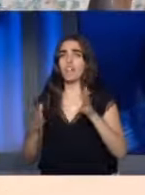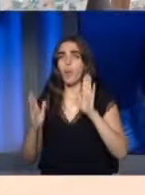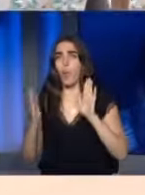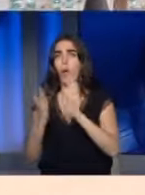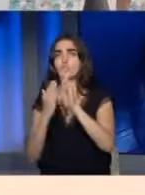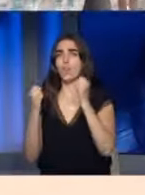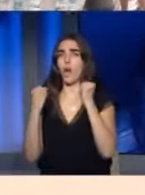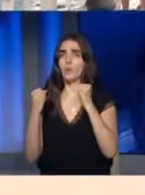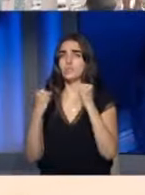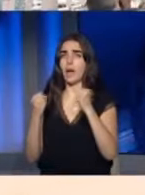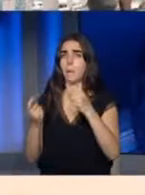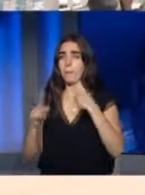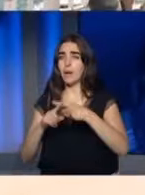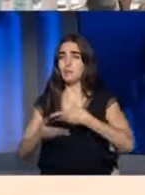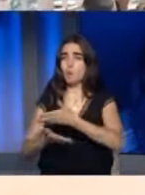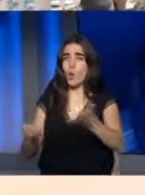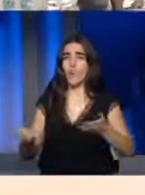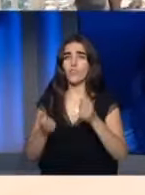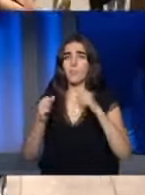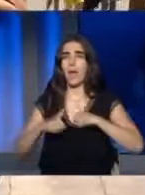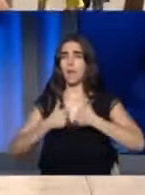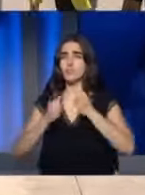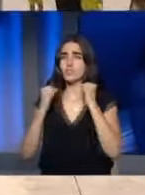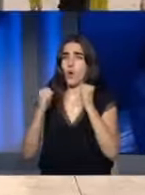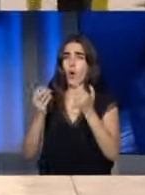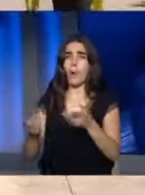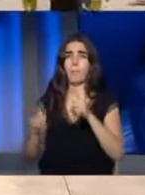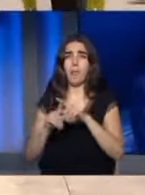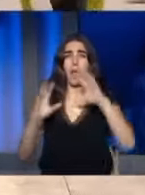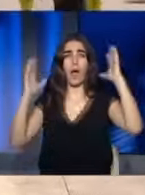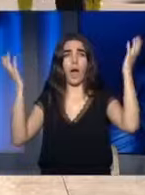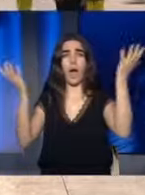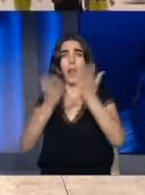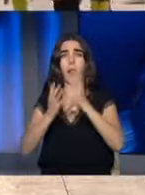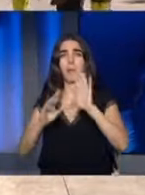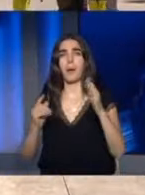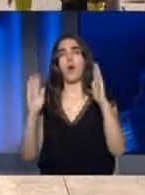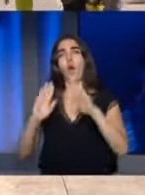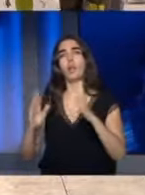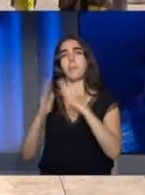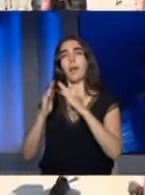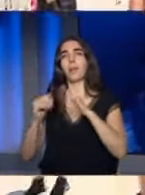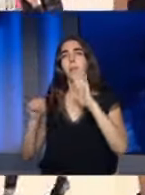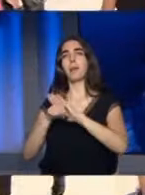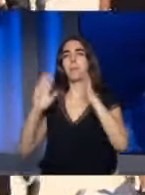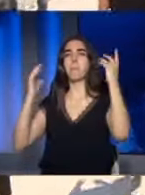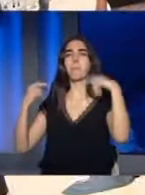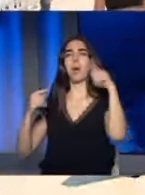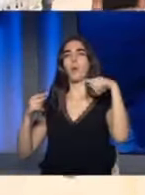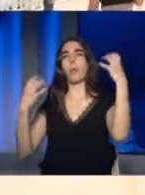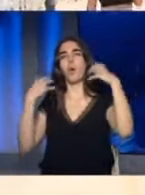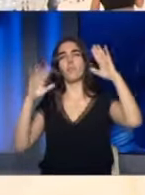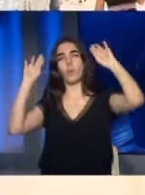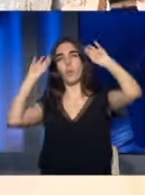والسؤال كيف سيواجه المواطن هذه الموجه في ظل الظروف المعيشيه الصعبه نا مثل هالعالم